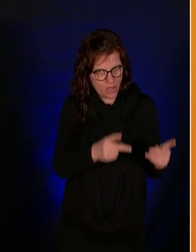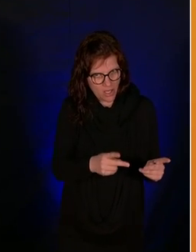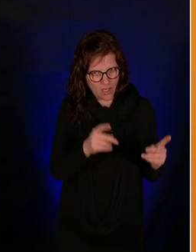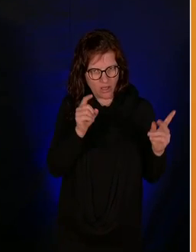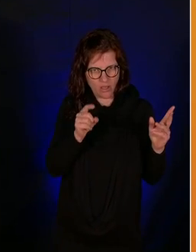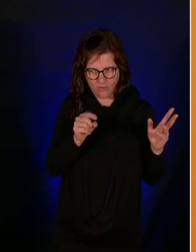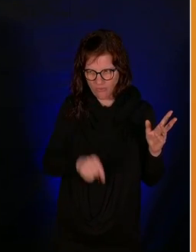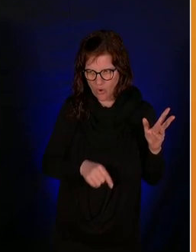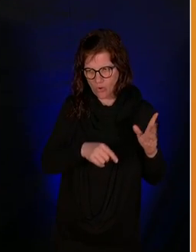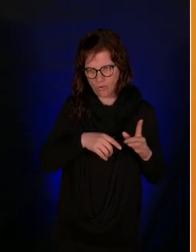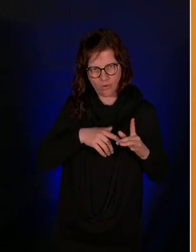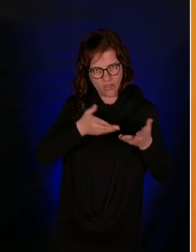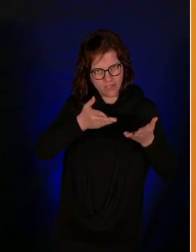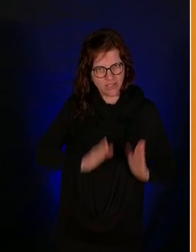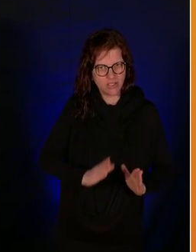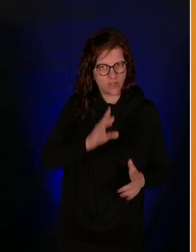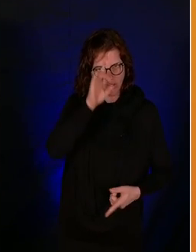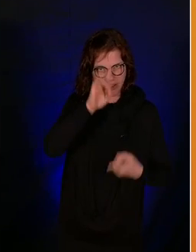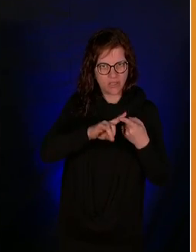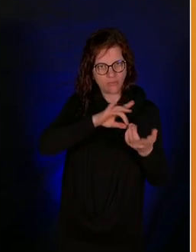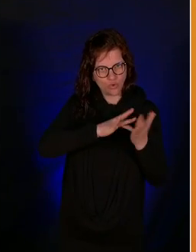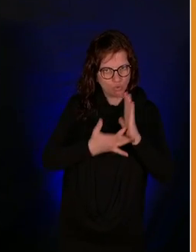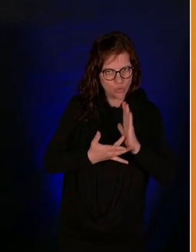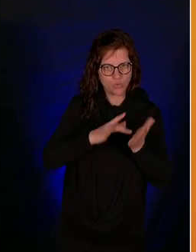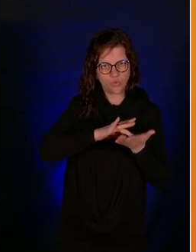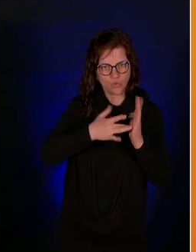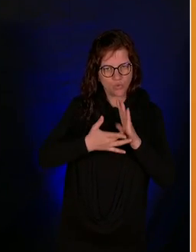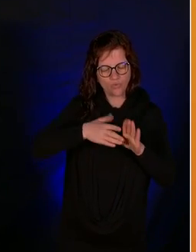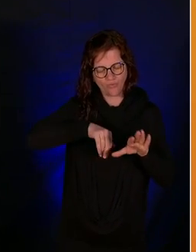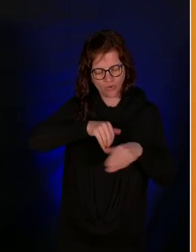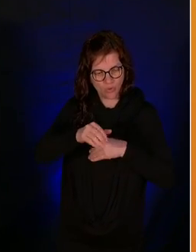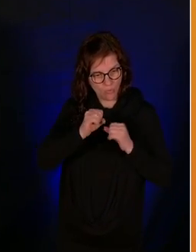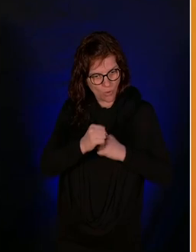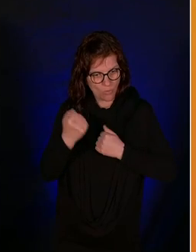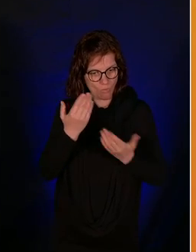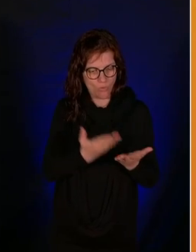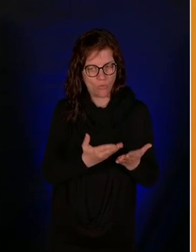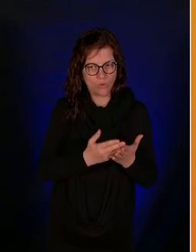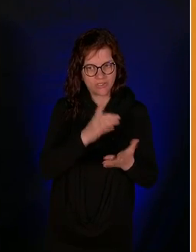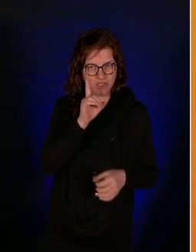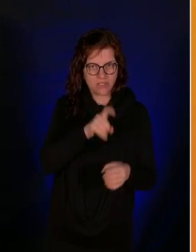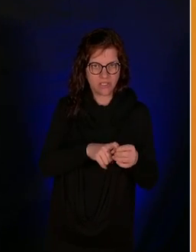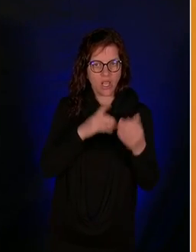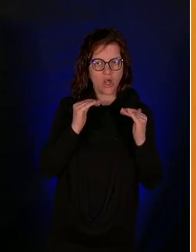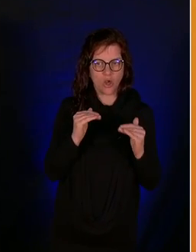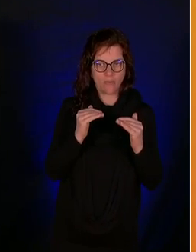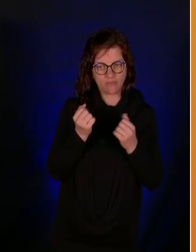et, comme on dit, décideur de tout et de tout le fonctionnement que peut proposer le syndicat. Je vais quand même vous donner des chiffres.